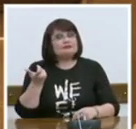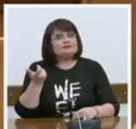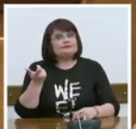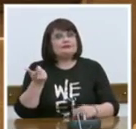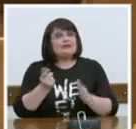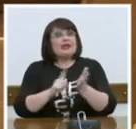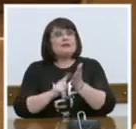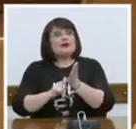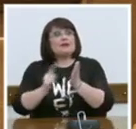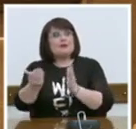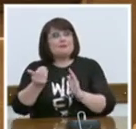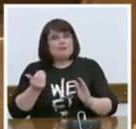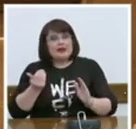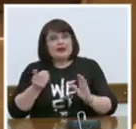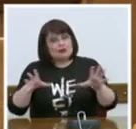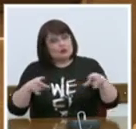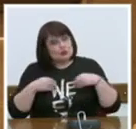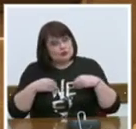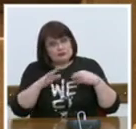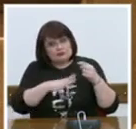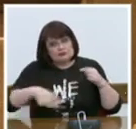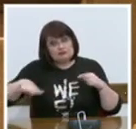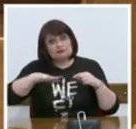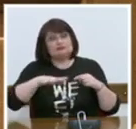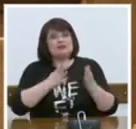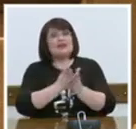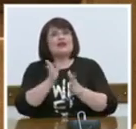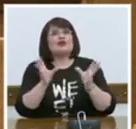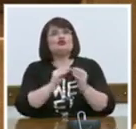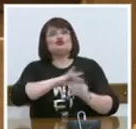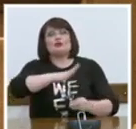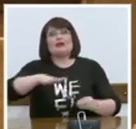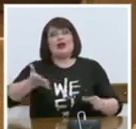το δίκαιο της θαλάσσης. Ένα δίκαιο που μάλιστα έγινε